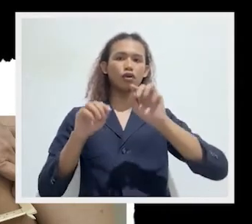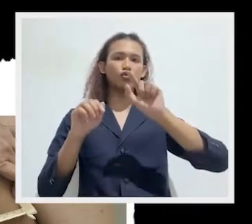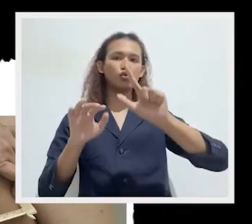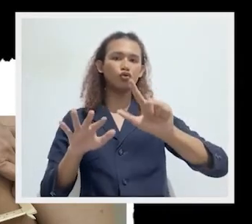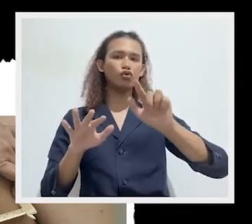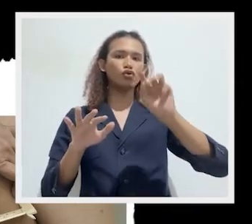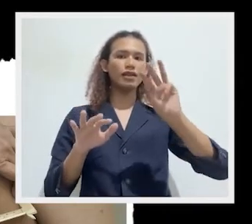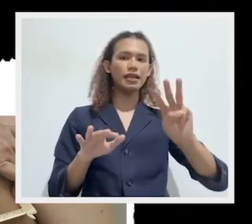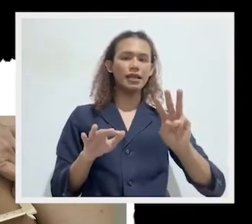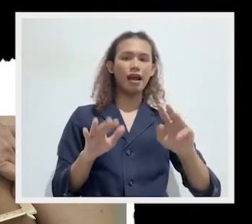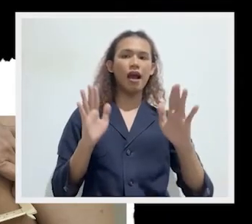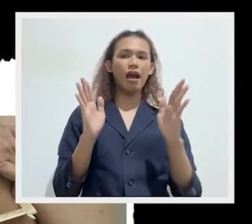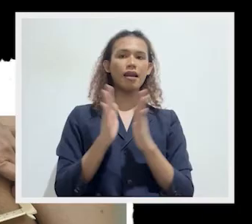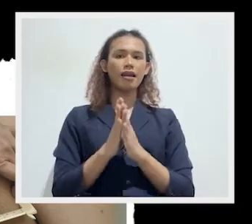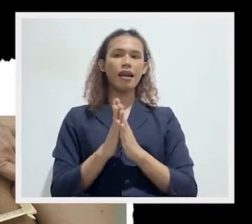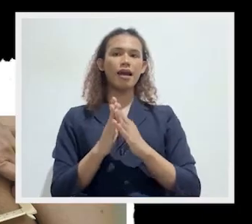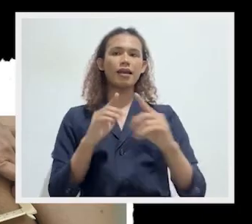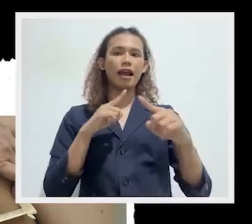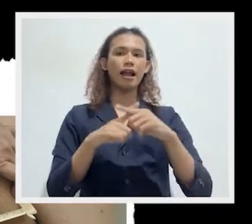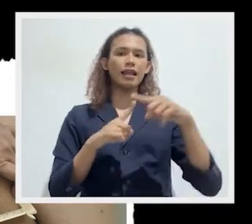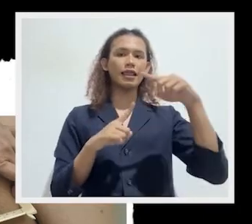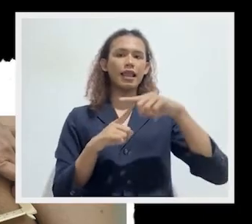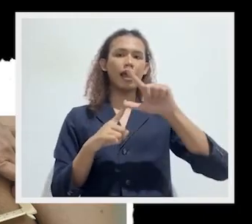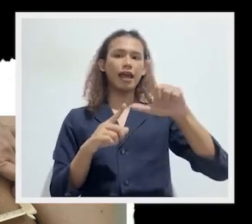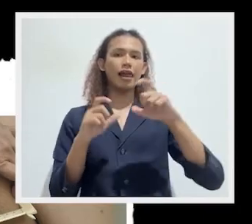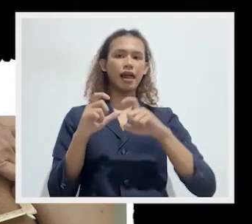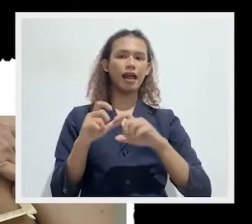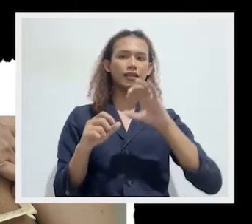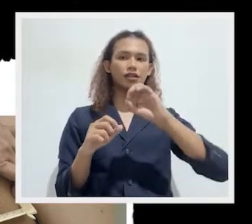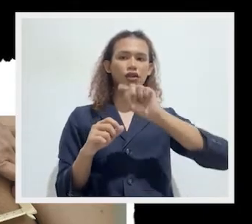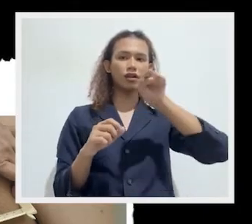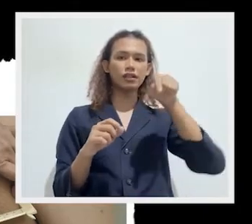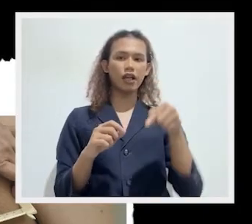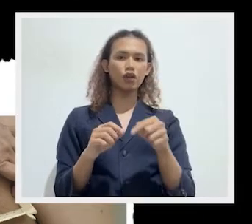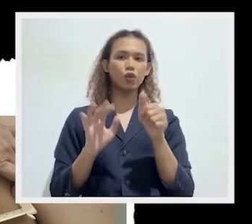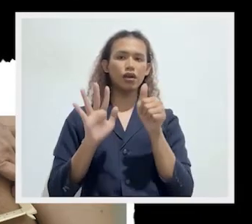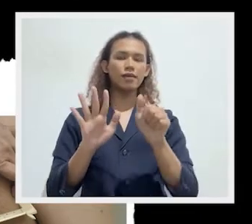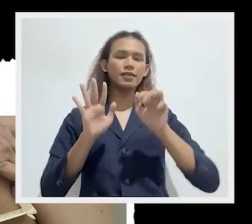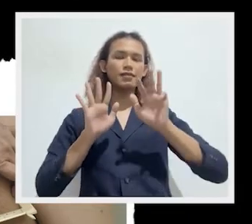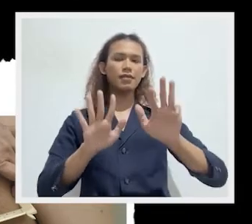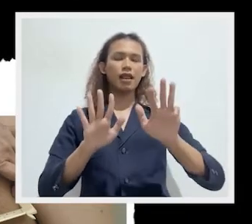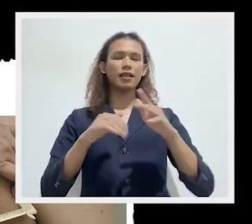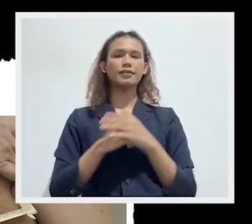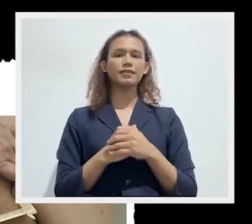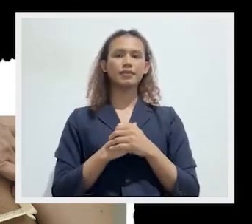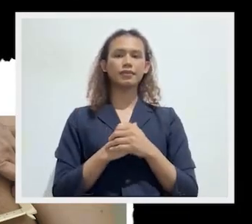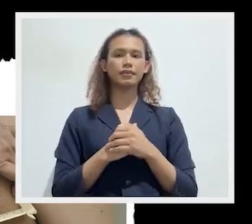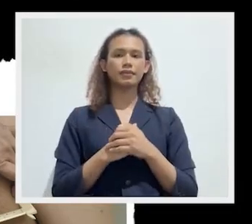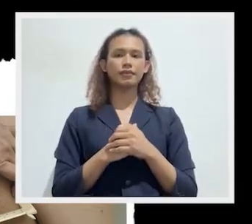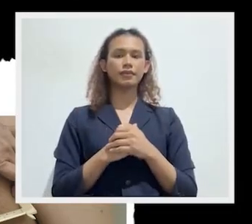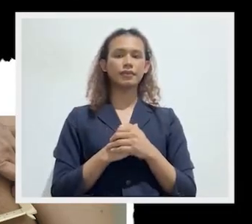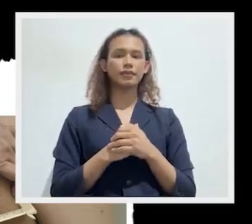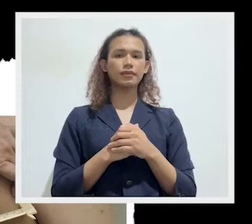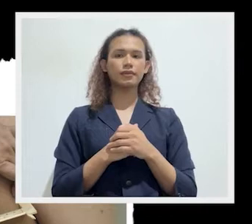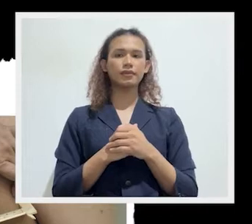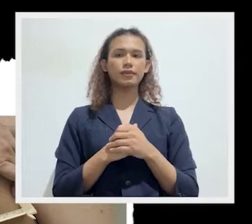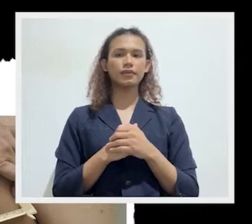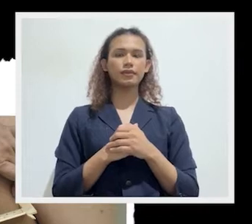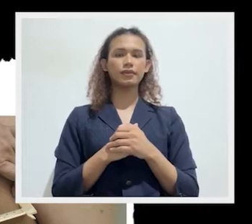atas ditambah 0,37 kali tebal lemak subskapular dikurang